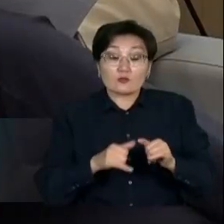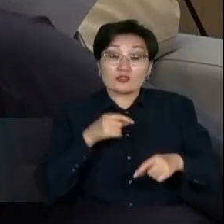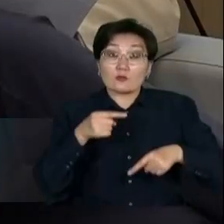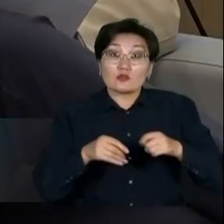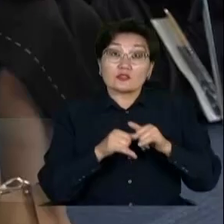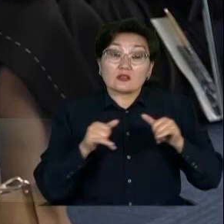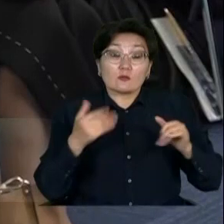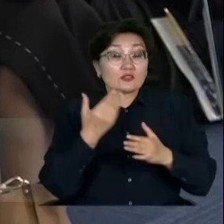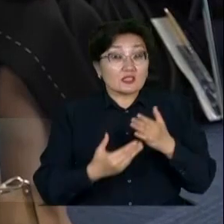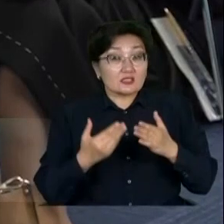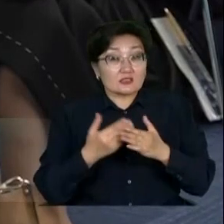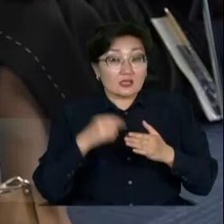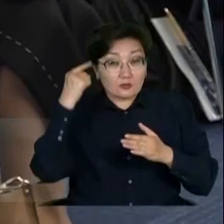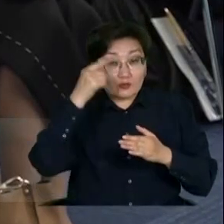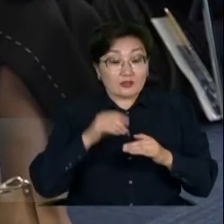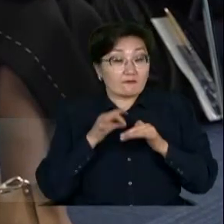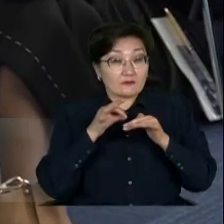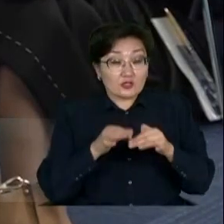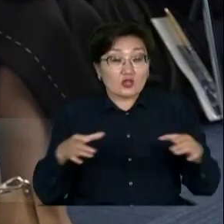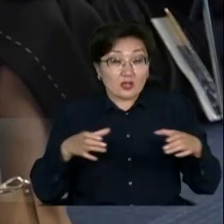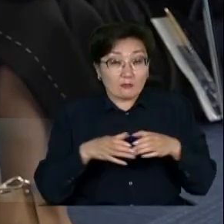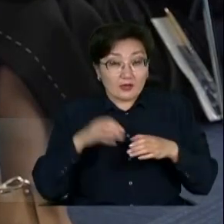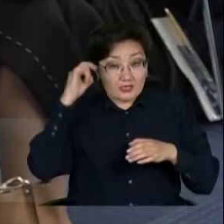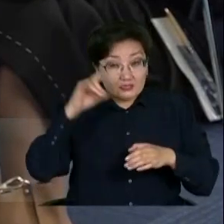также рекомендации от лица ведущих компаний страны.